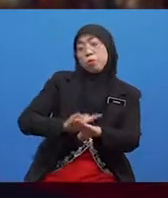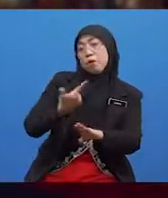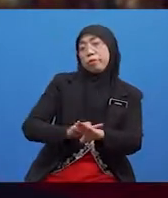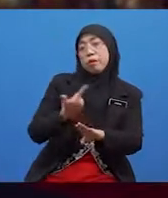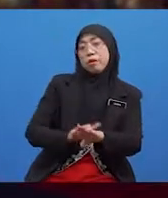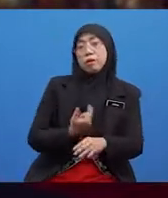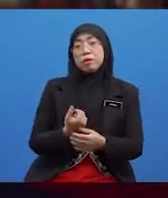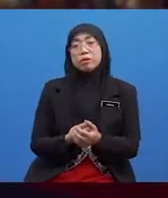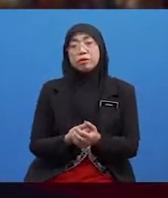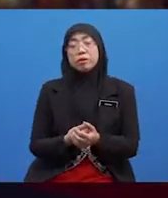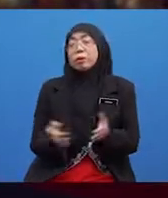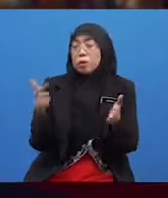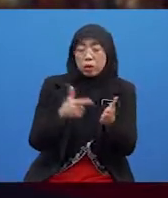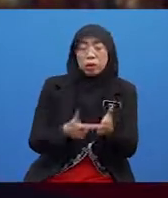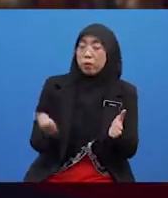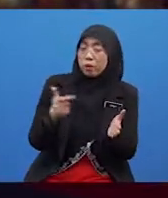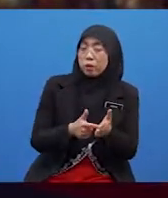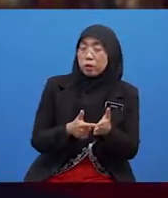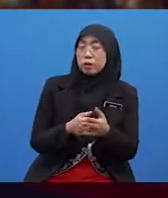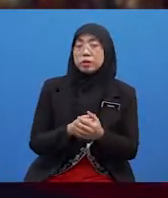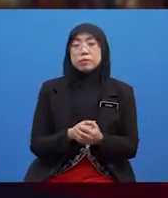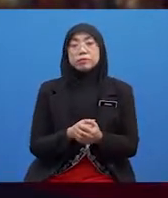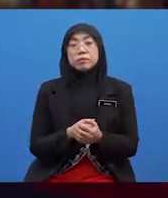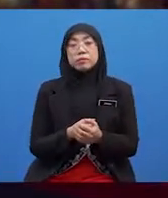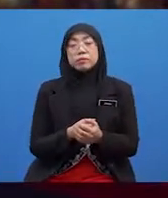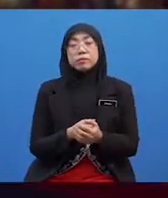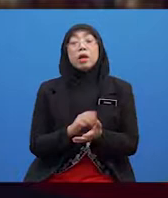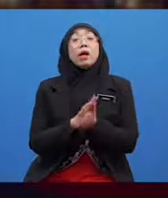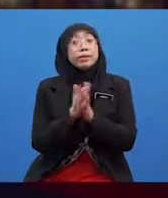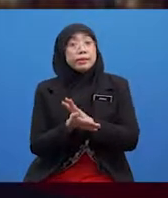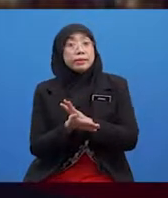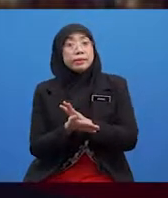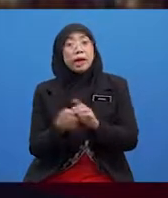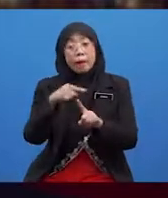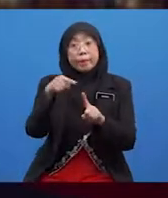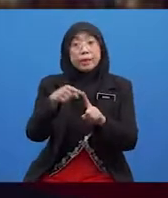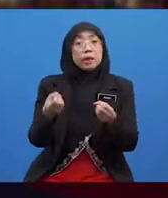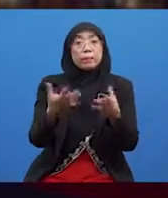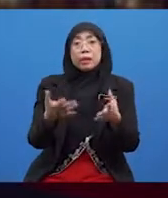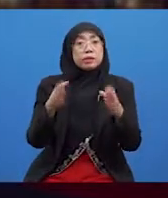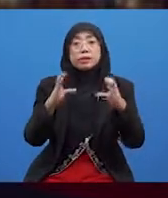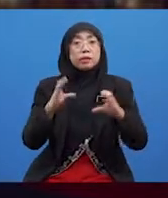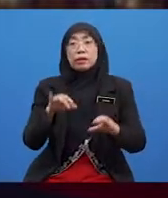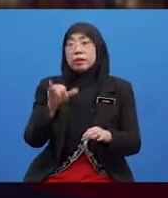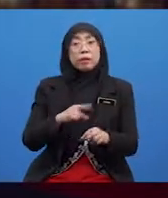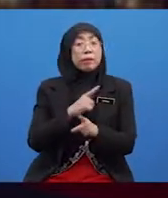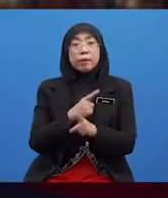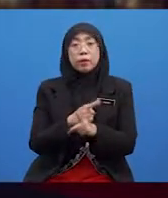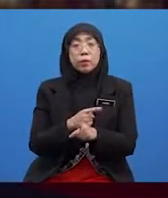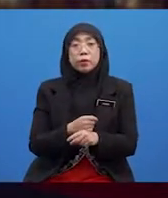bagi mempelajari beberapa teknik sepakan yang menjamin kemasukan bola ke gol.